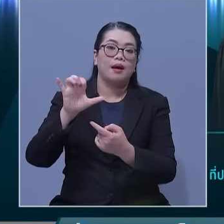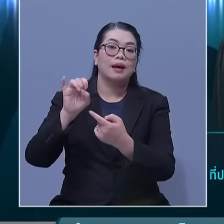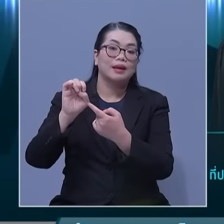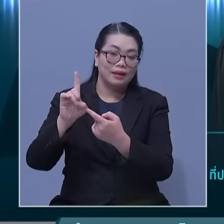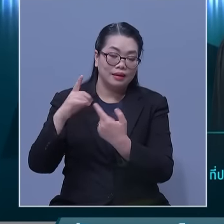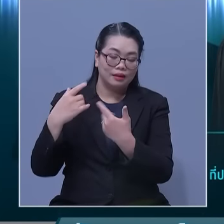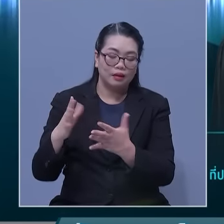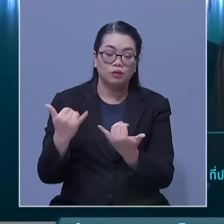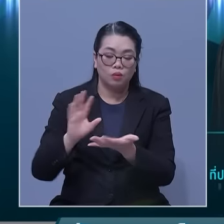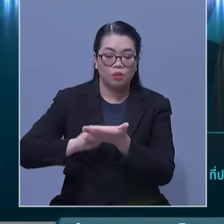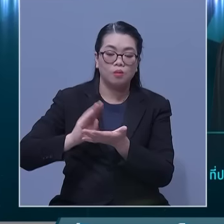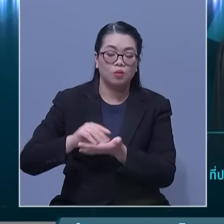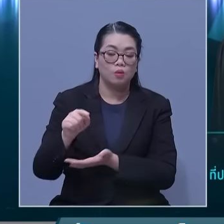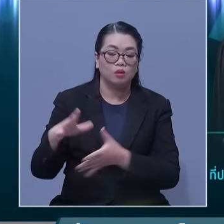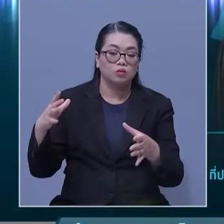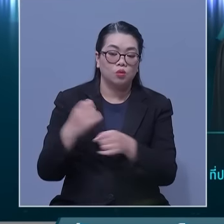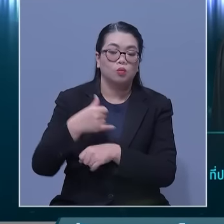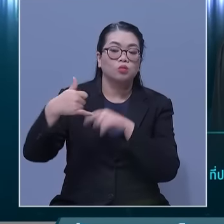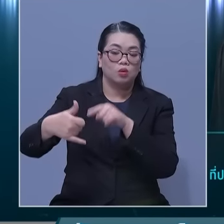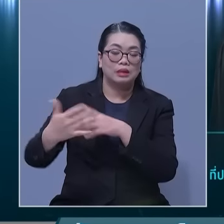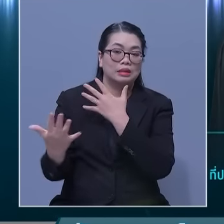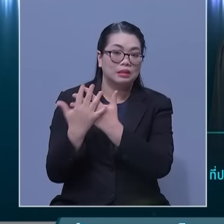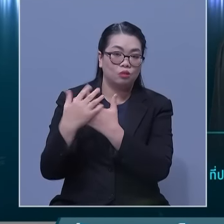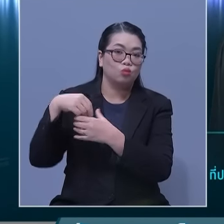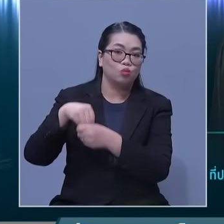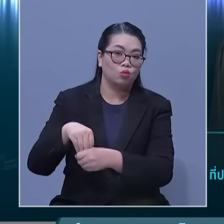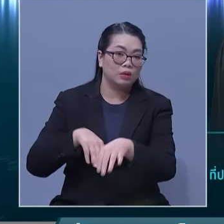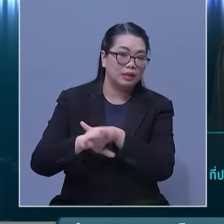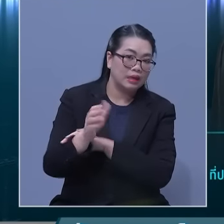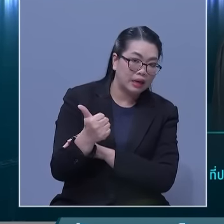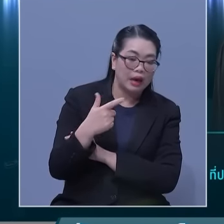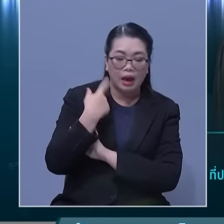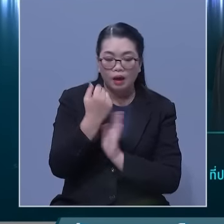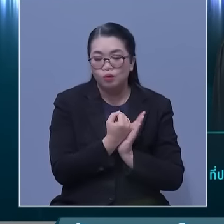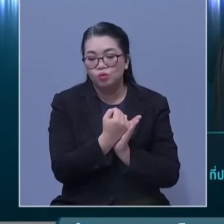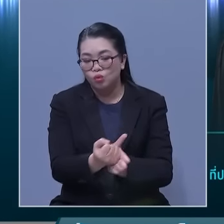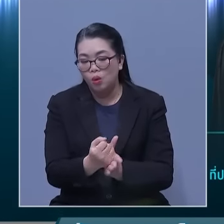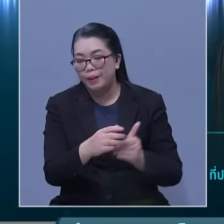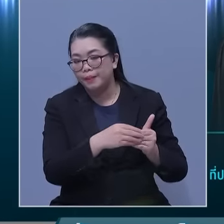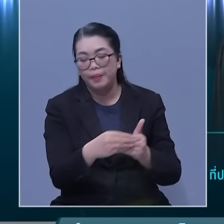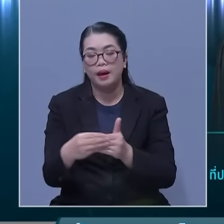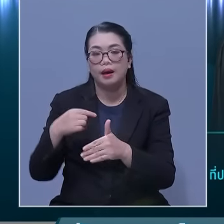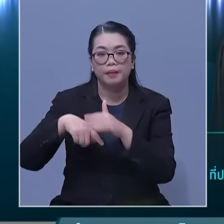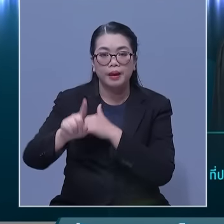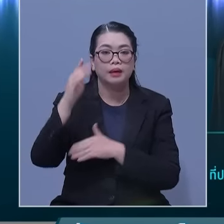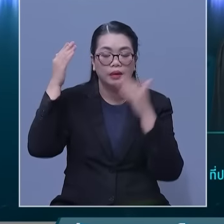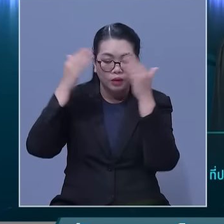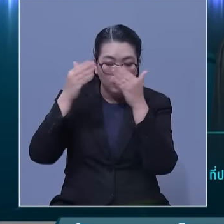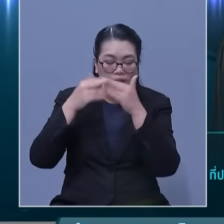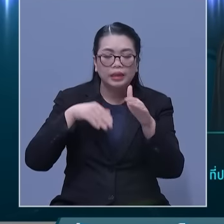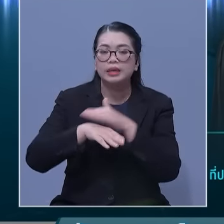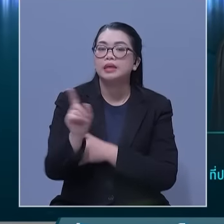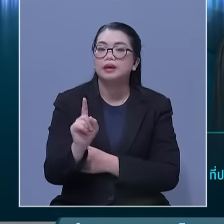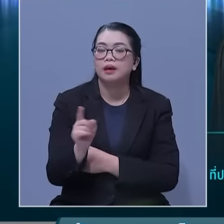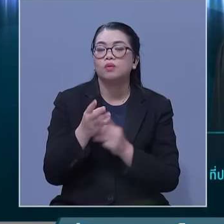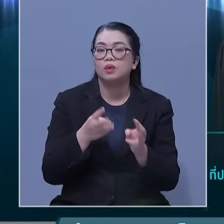ตอนเท่านพอจะทราบข้อมูลมั้ยครับว่าตัวเสียแป้งสรุปแล้วหนีไปได้ยังไงมีเจ้าหน้าที่รัฐมารู้เห็นในการหนีไปหรือไม่แบบนี้